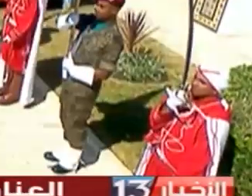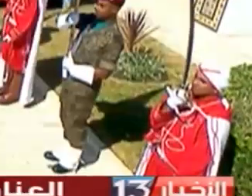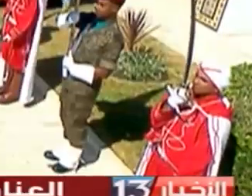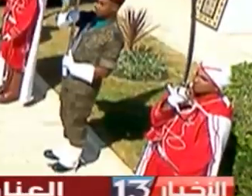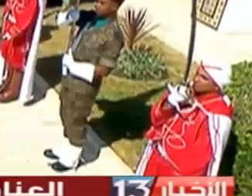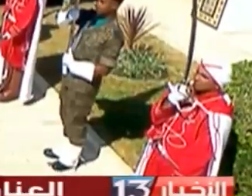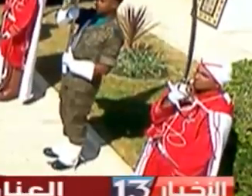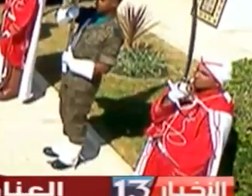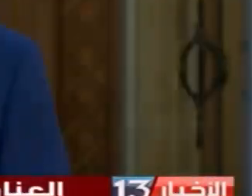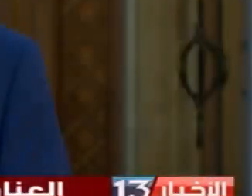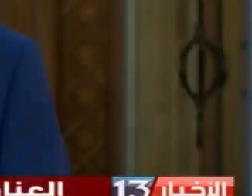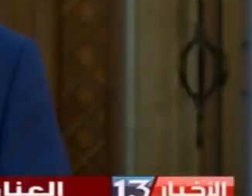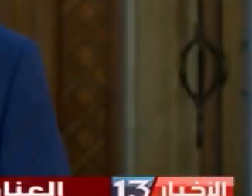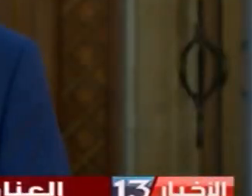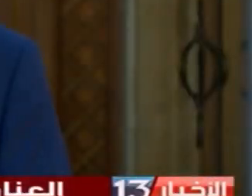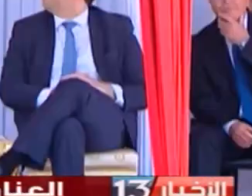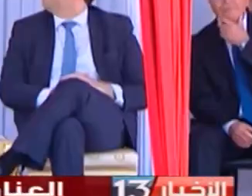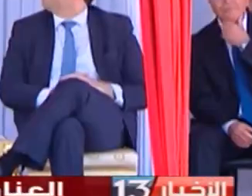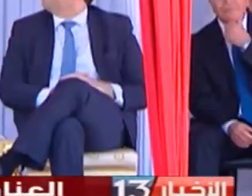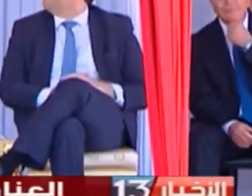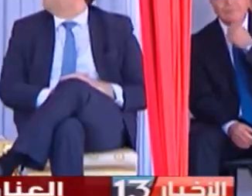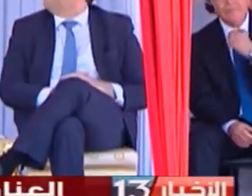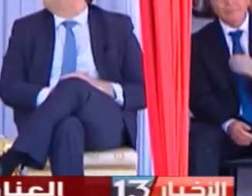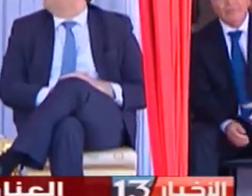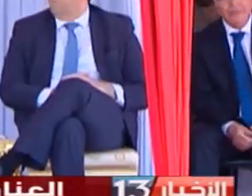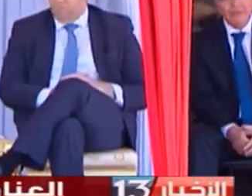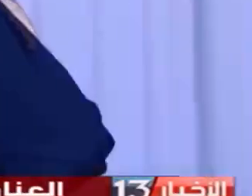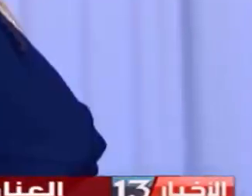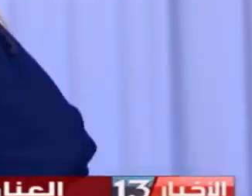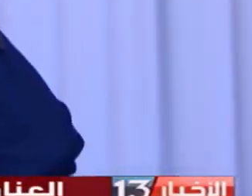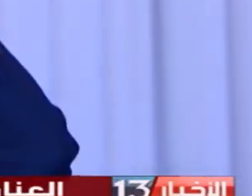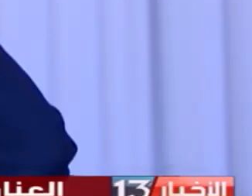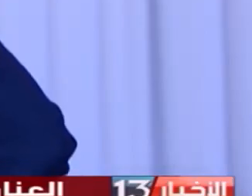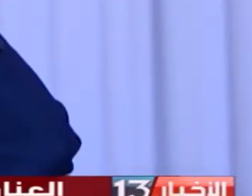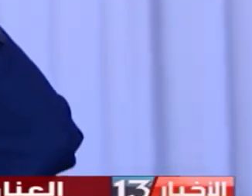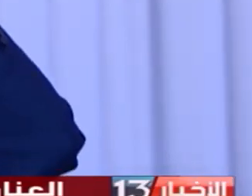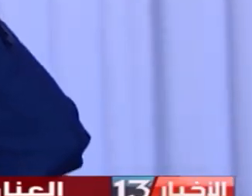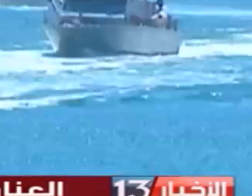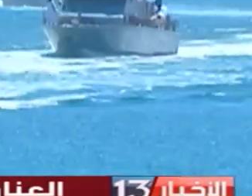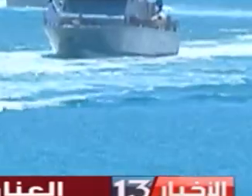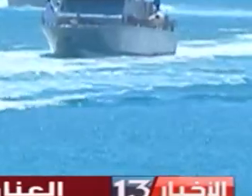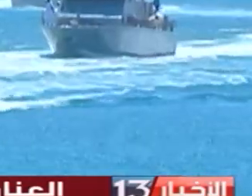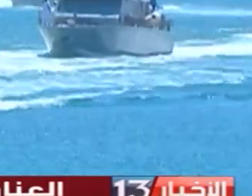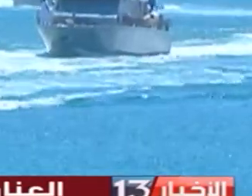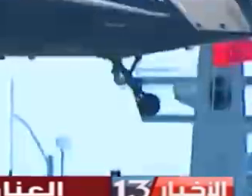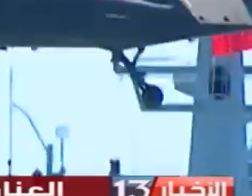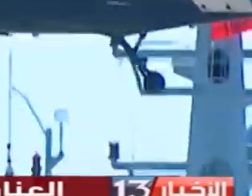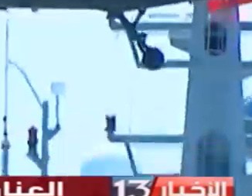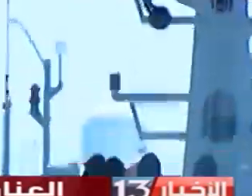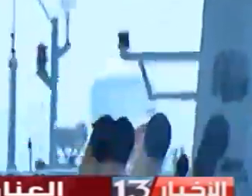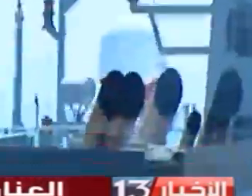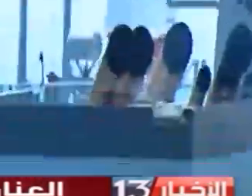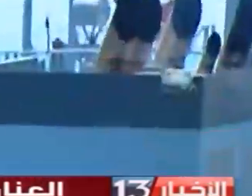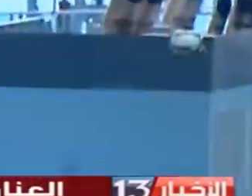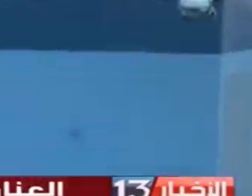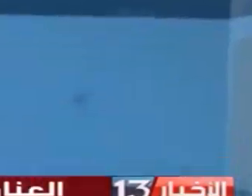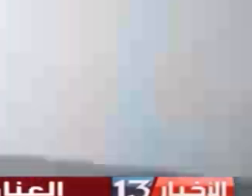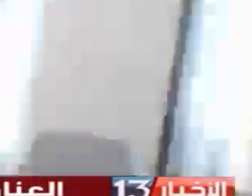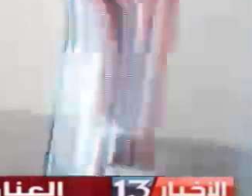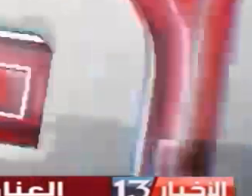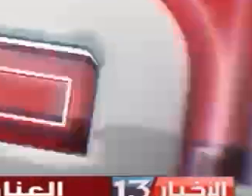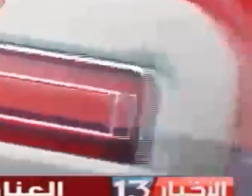الجيش الوطني، رئيس الجمهورية يأذن بمجموعة من الإجراءات الاجتماعية والصحية لفائدة المؤسسة